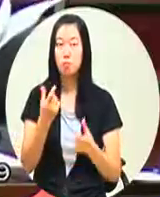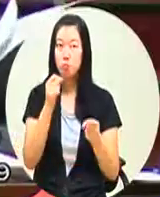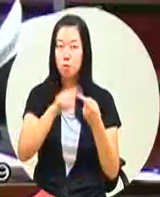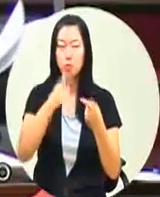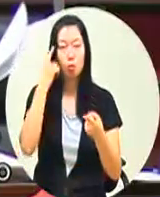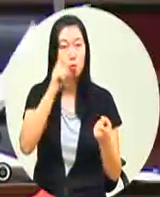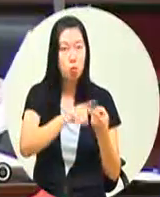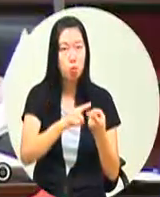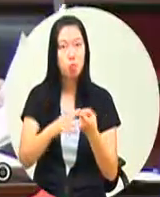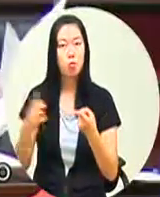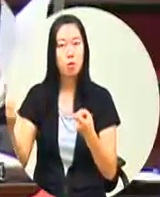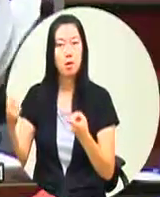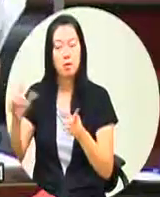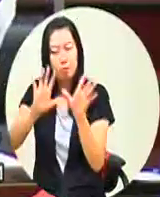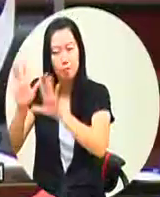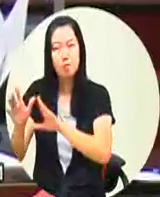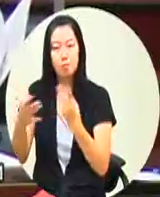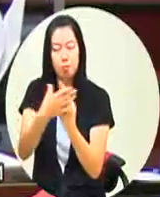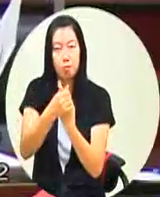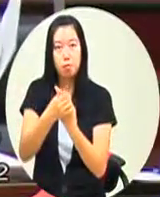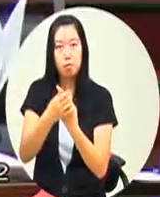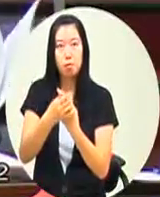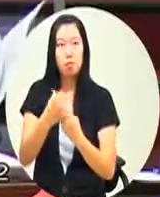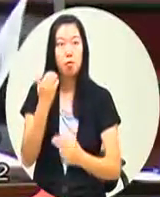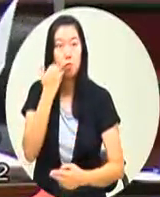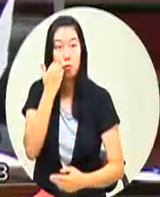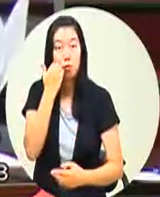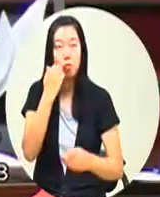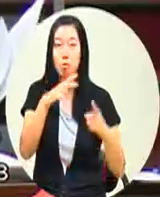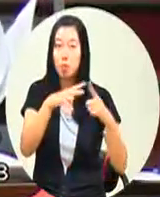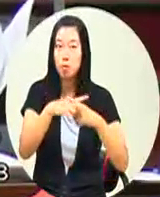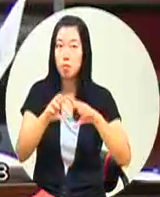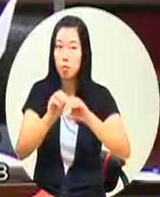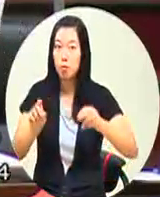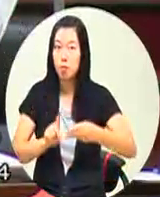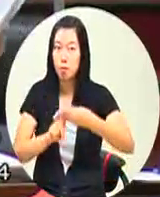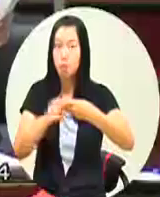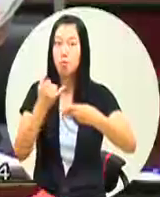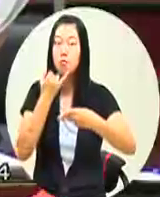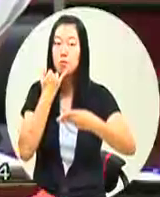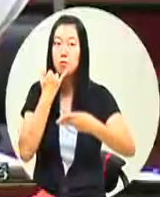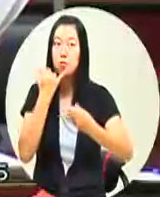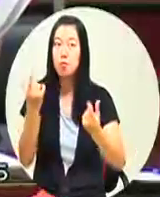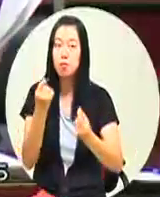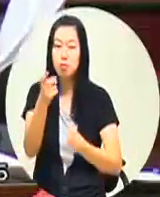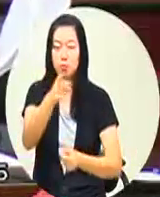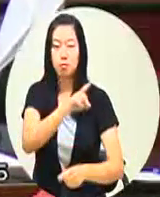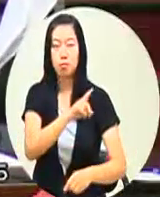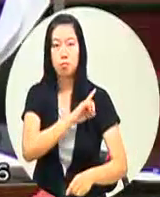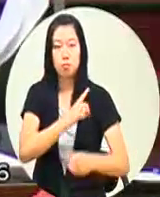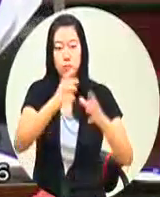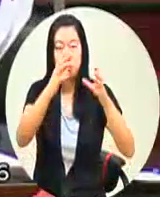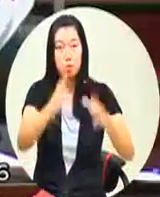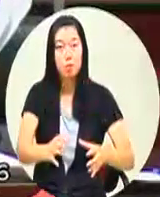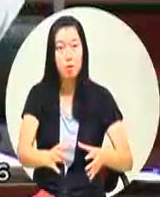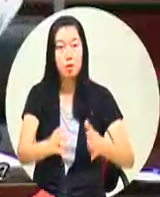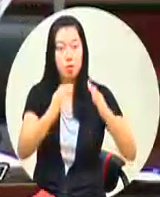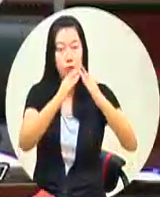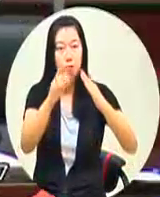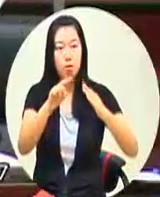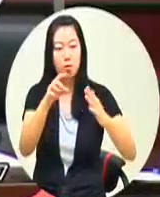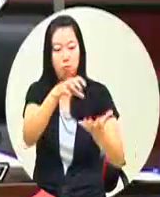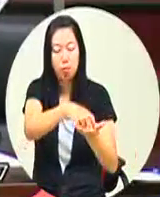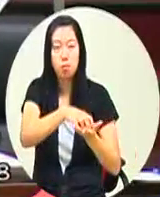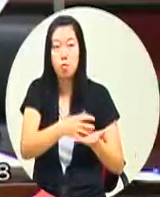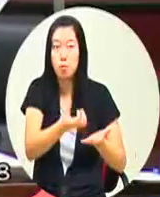如果是让小地主可以拥有那个您契约处的所有权， 其实 在法令上